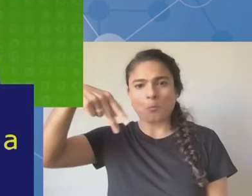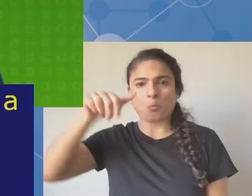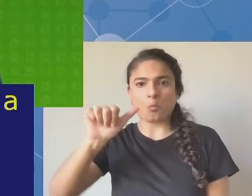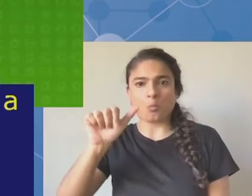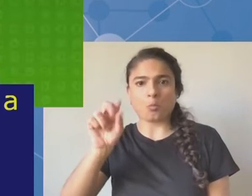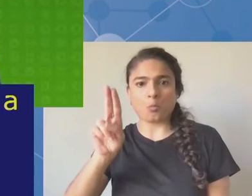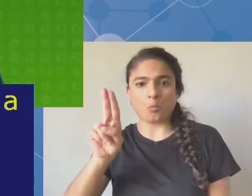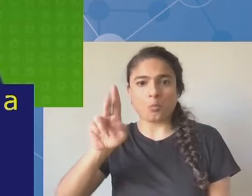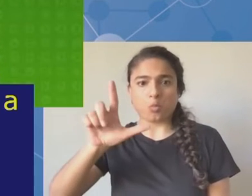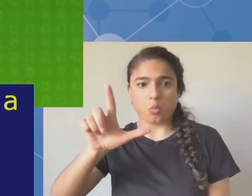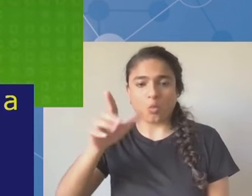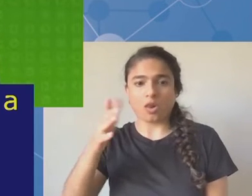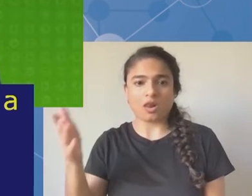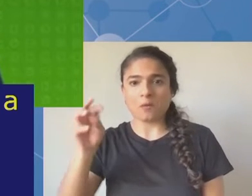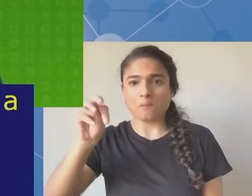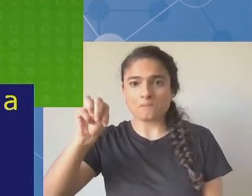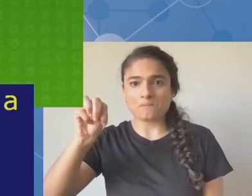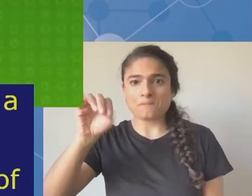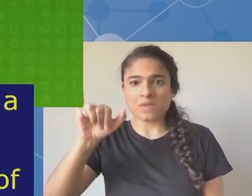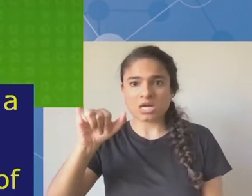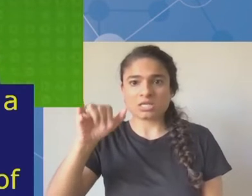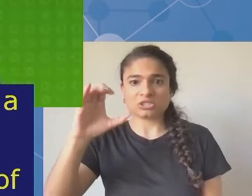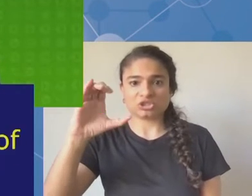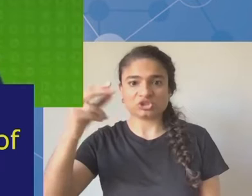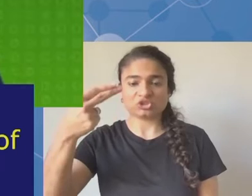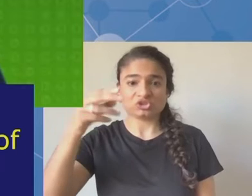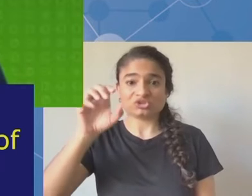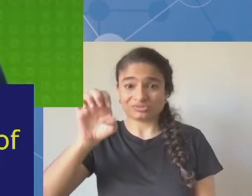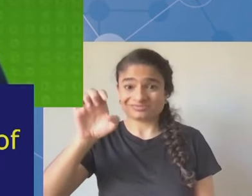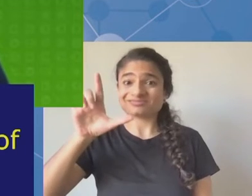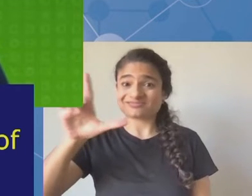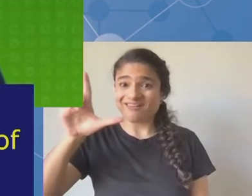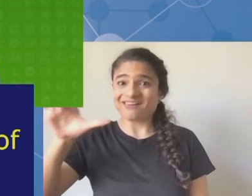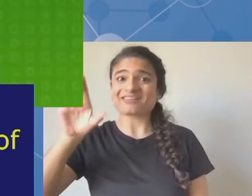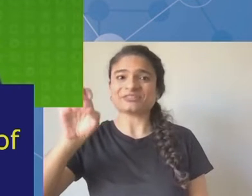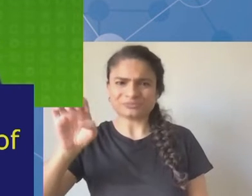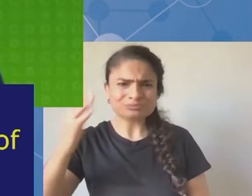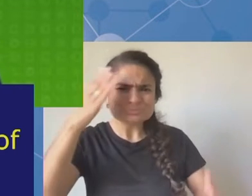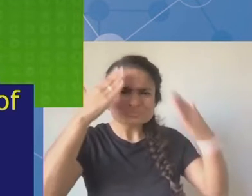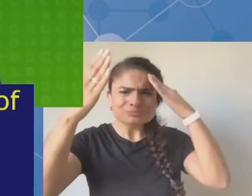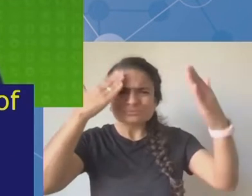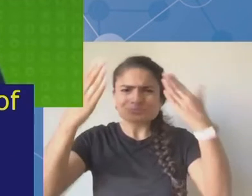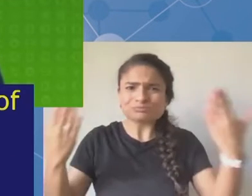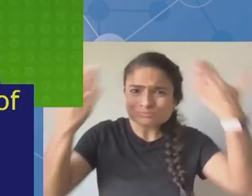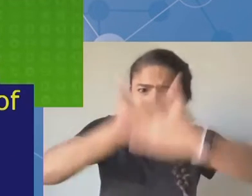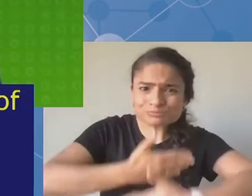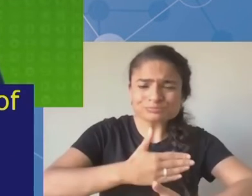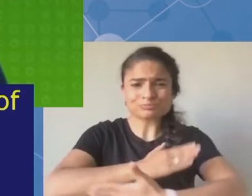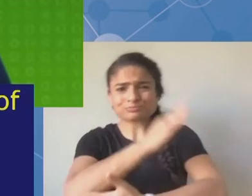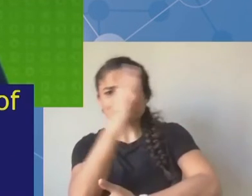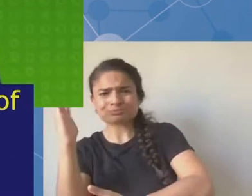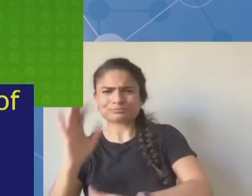с 2022 года. Добрый день. Спасибо за предоставление